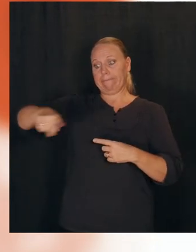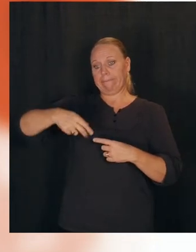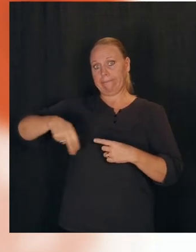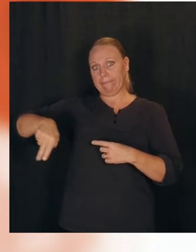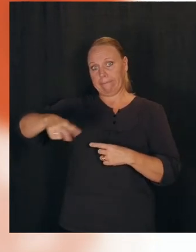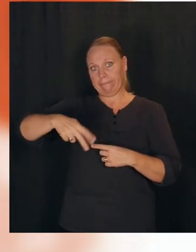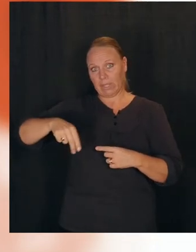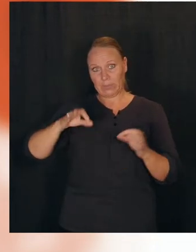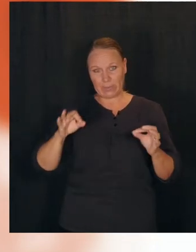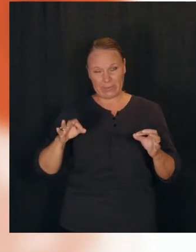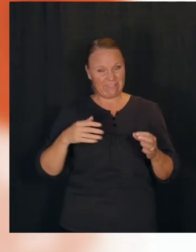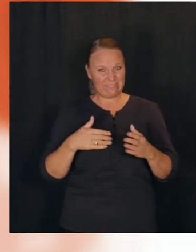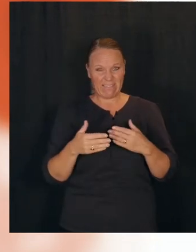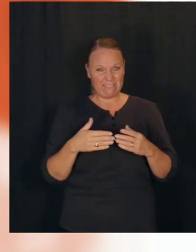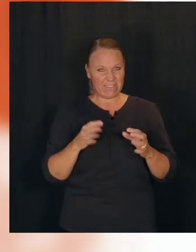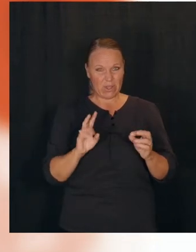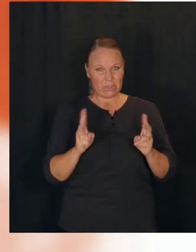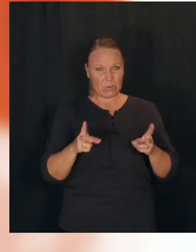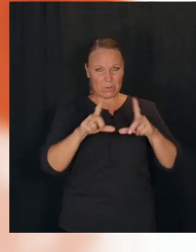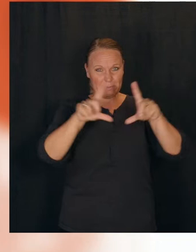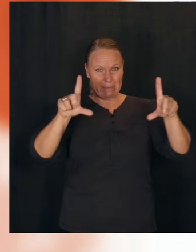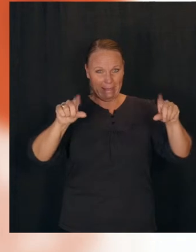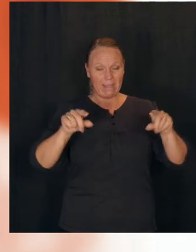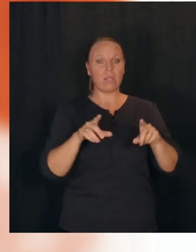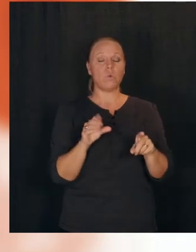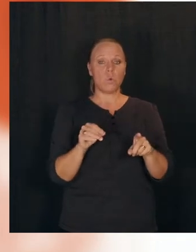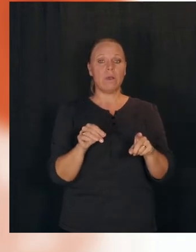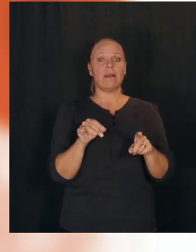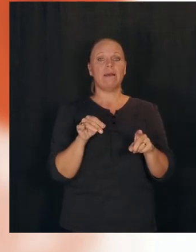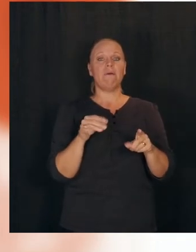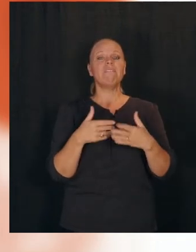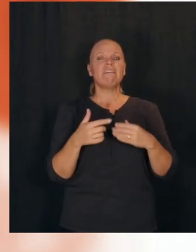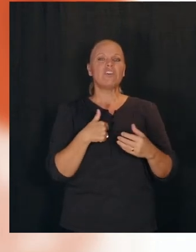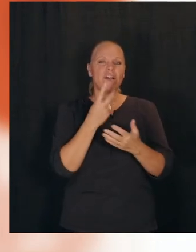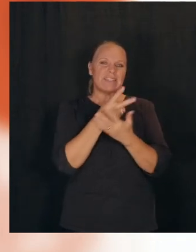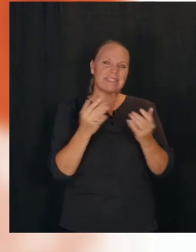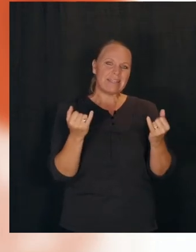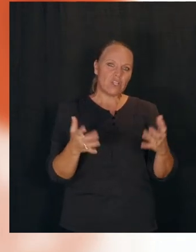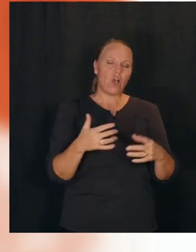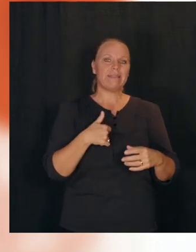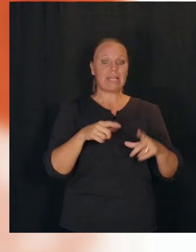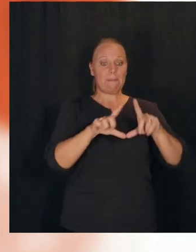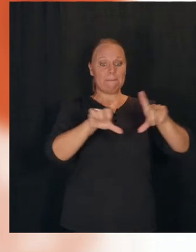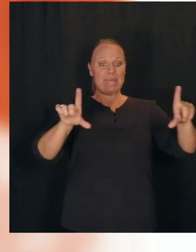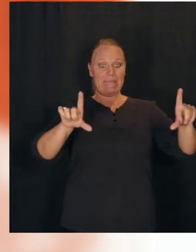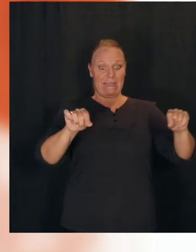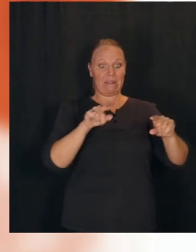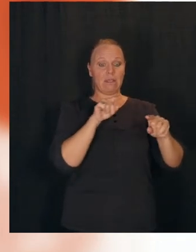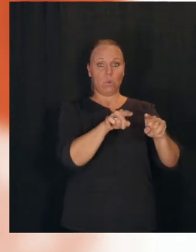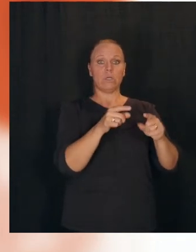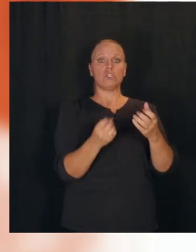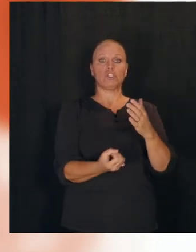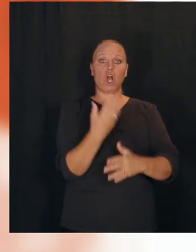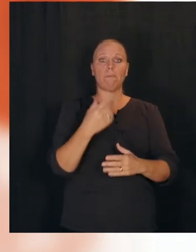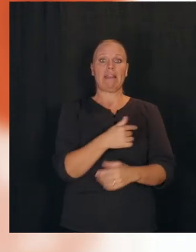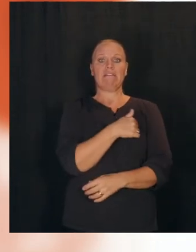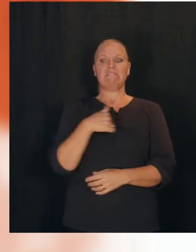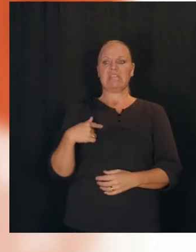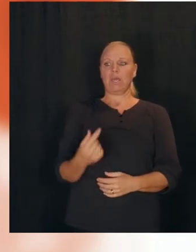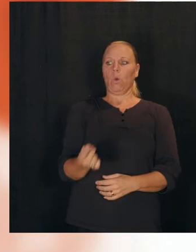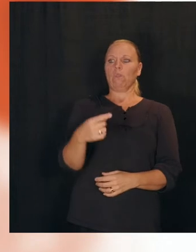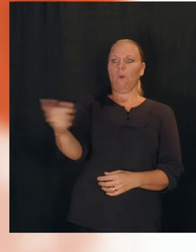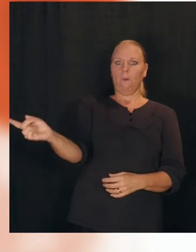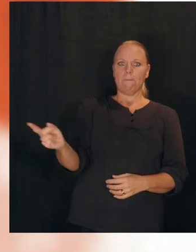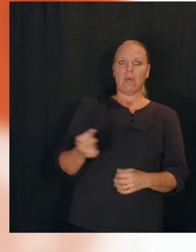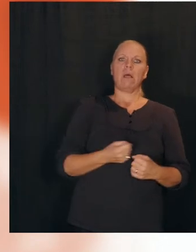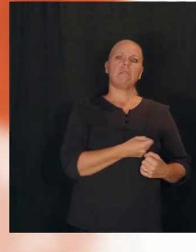Anledningen till att jag tog med den här är för att peka på att den skylten där skapar en slags separation. Den skapar att vi och dem i vad som